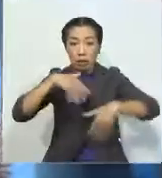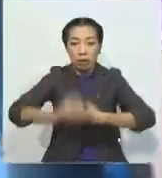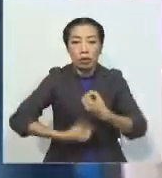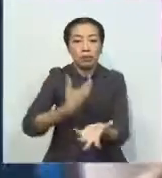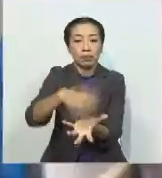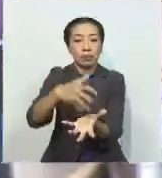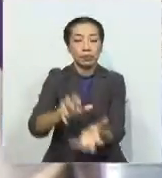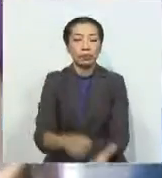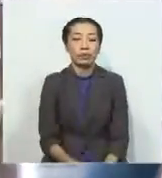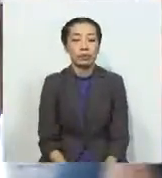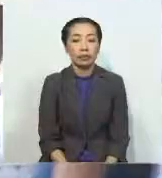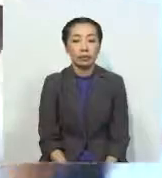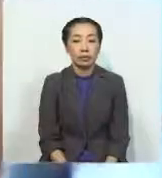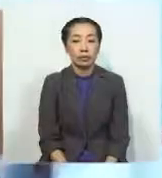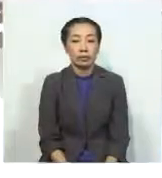เสียงเขาดูครับ